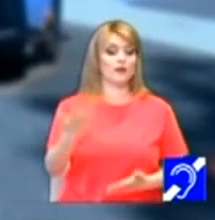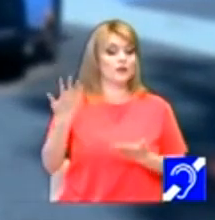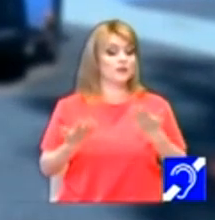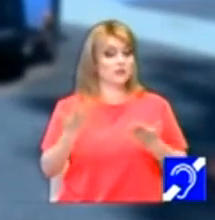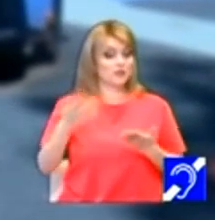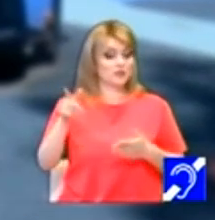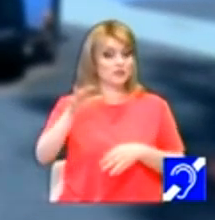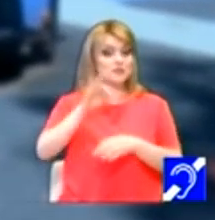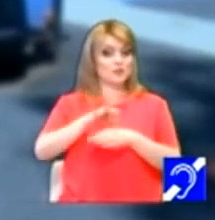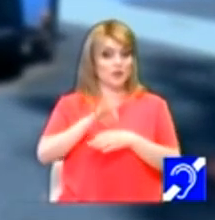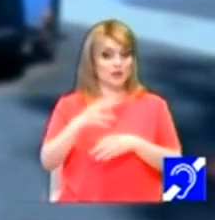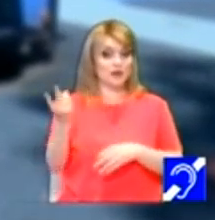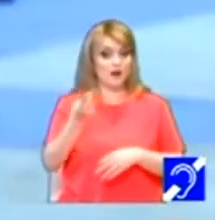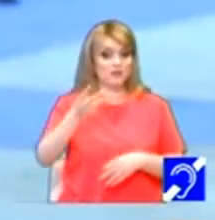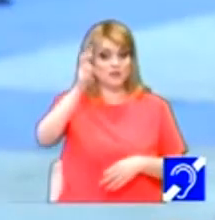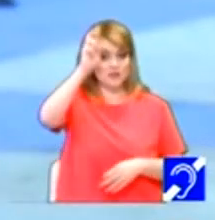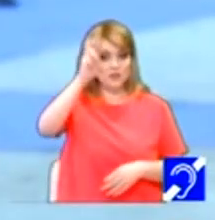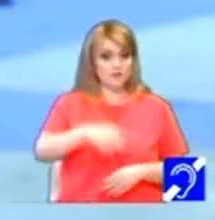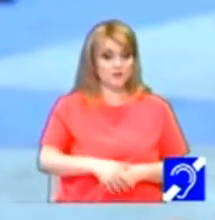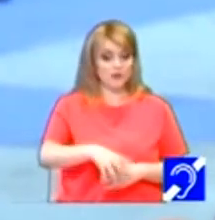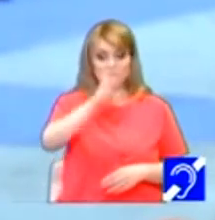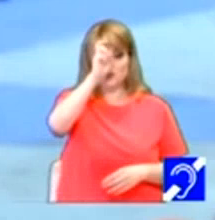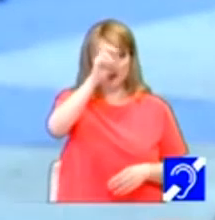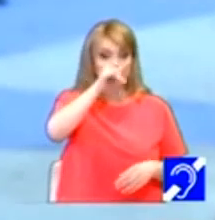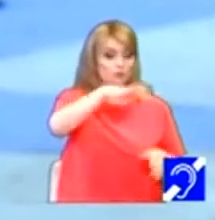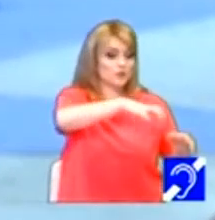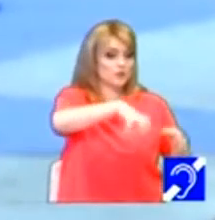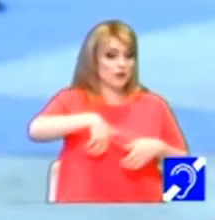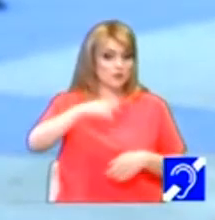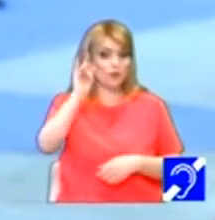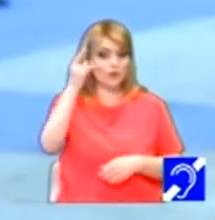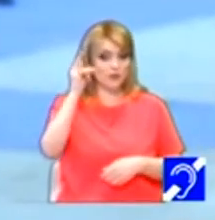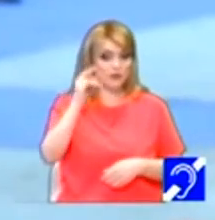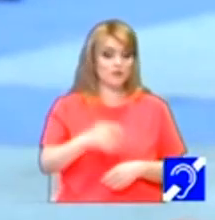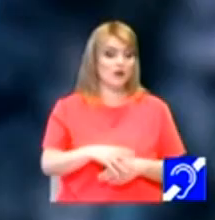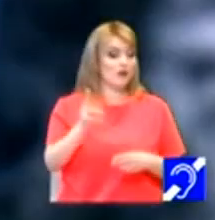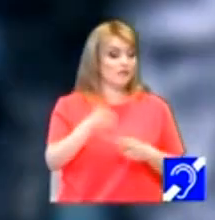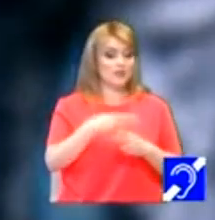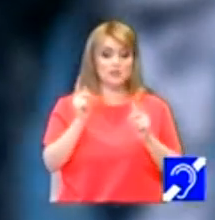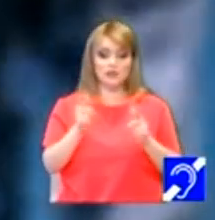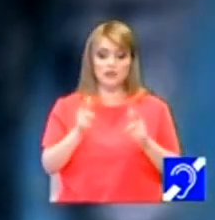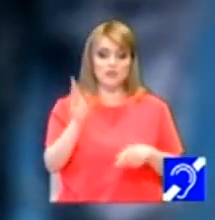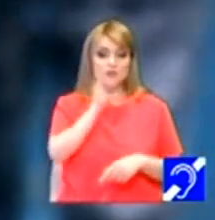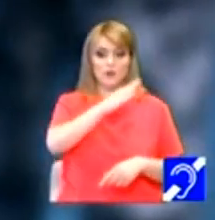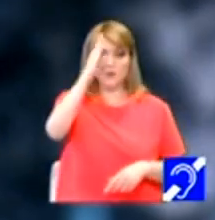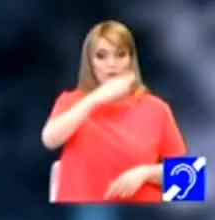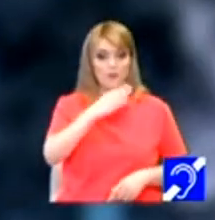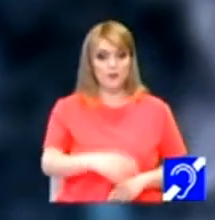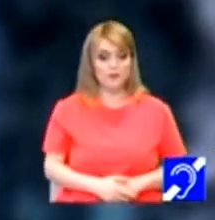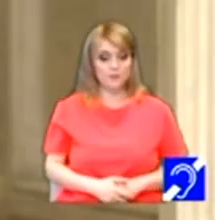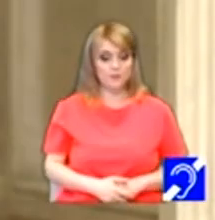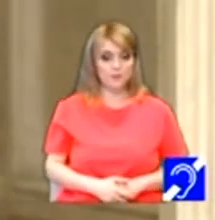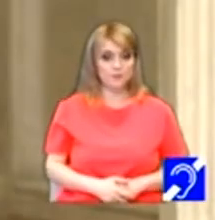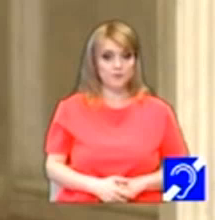infectării ambilor părinți, statul nu poate lua copilul în supraveghere fără acordul părinților. Aceștia pot